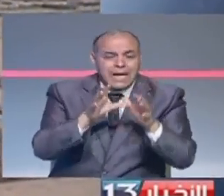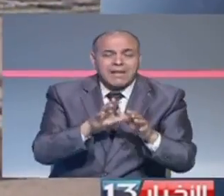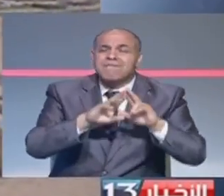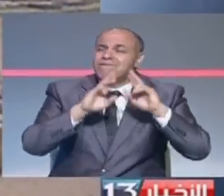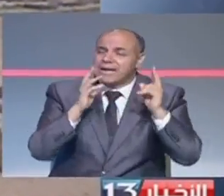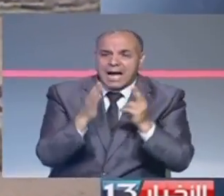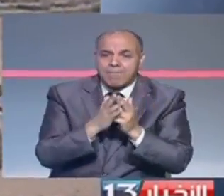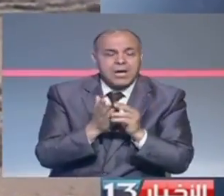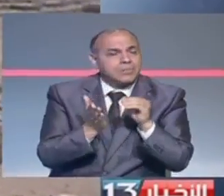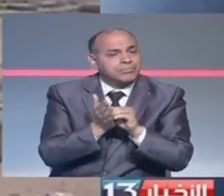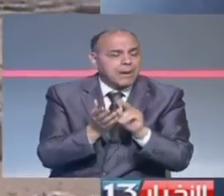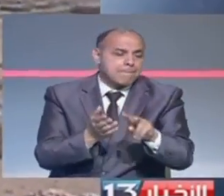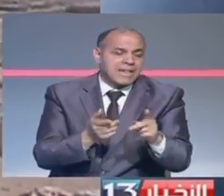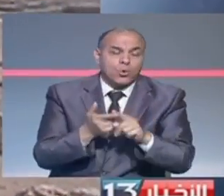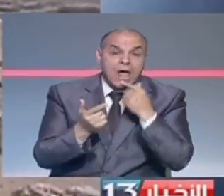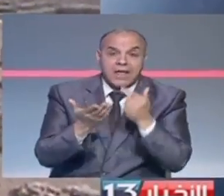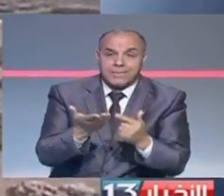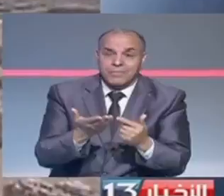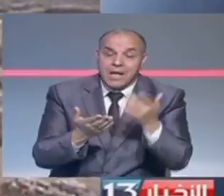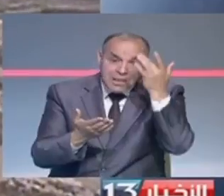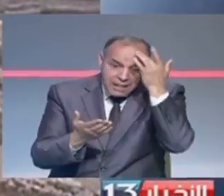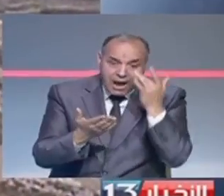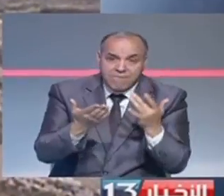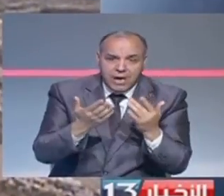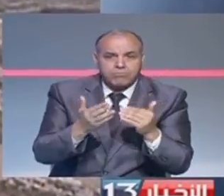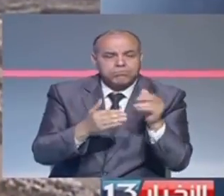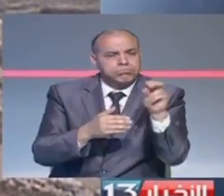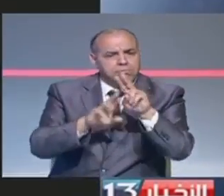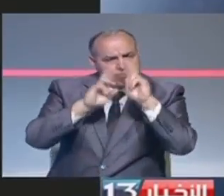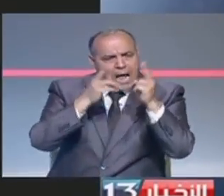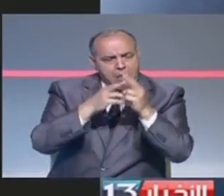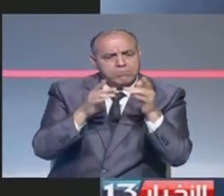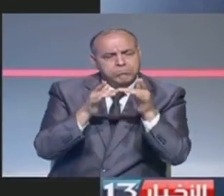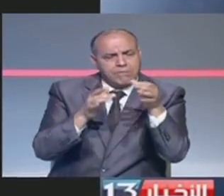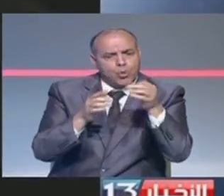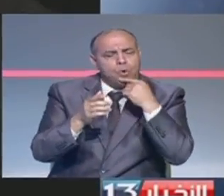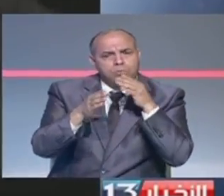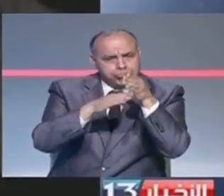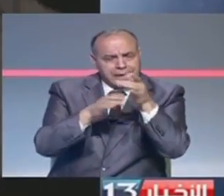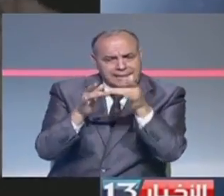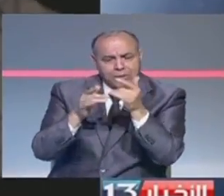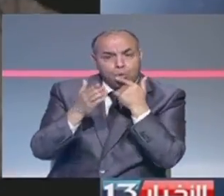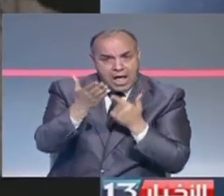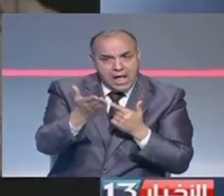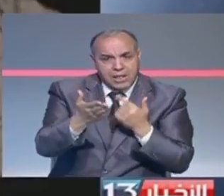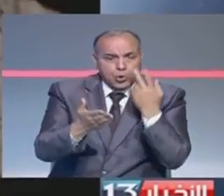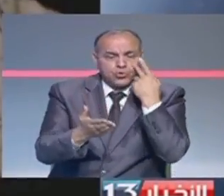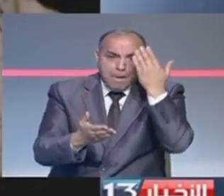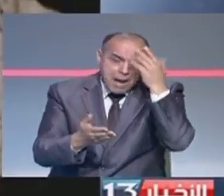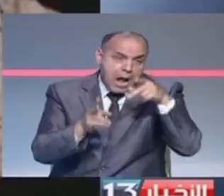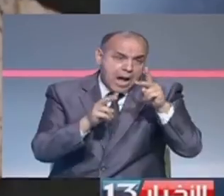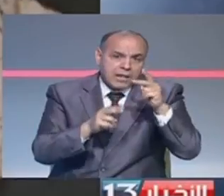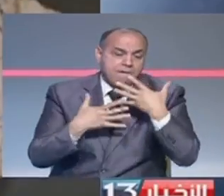العالم وضع له بديله فيمكن للثقافه ان تتجول في العالم الافتراضي وتستغل الانترنيت لتسري السيد المعرفي